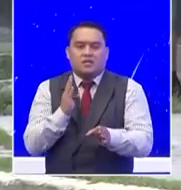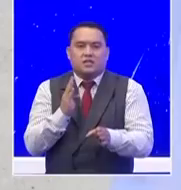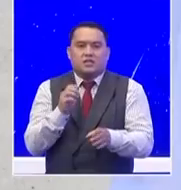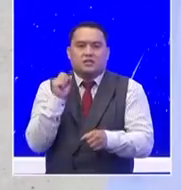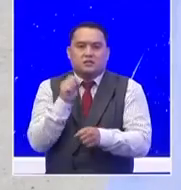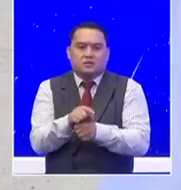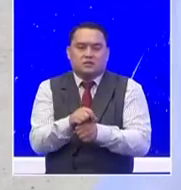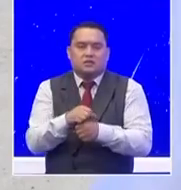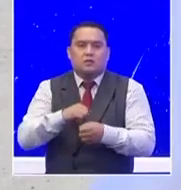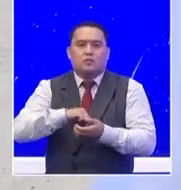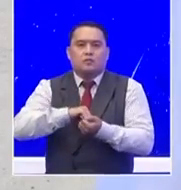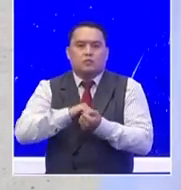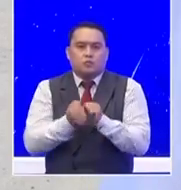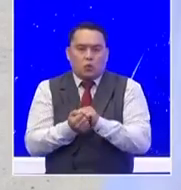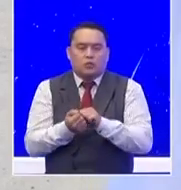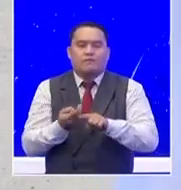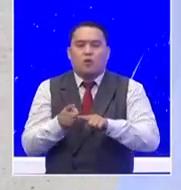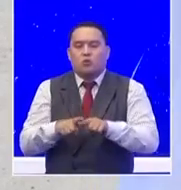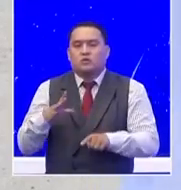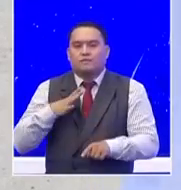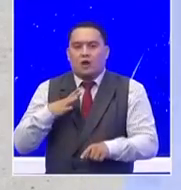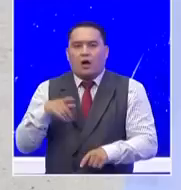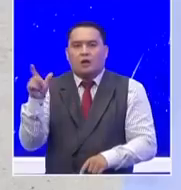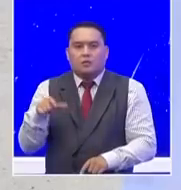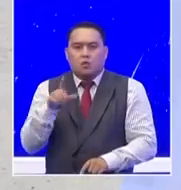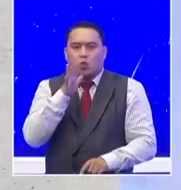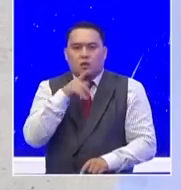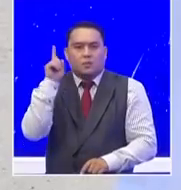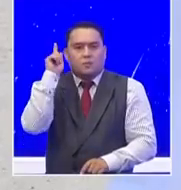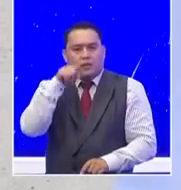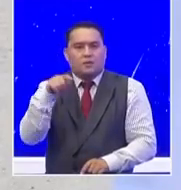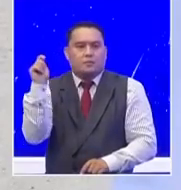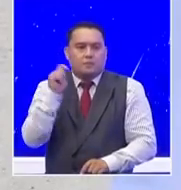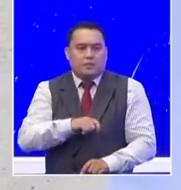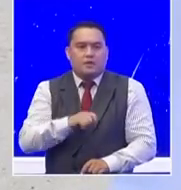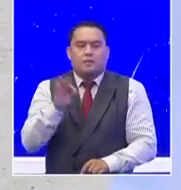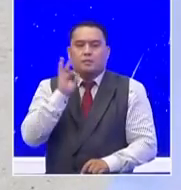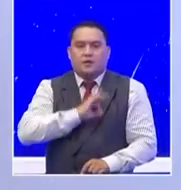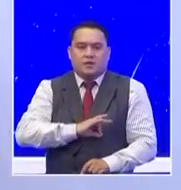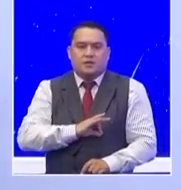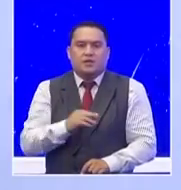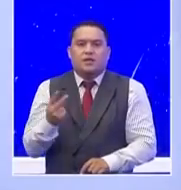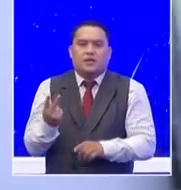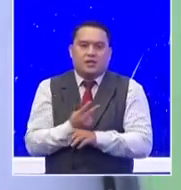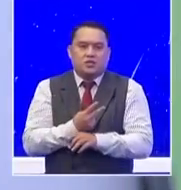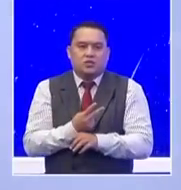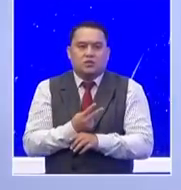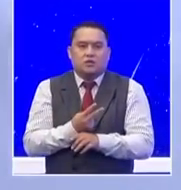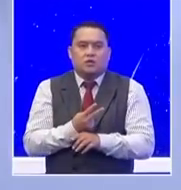Бұл брондап келген себебі азамат өзінің уақытын біріншіден тиімдейді, тиімді өтсе де бұл